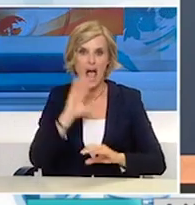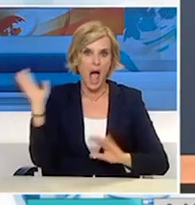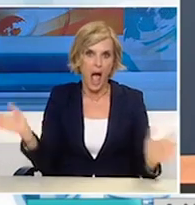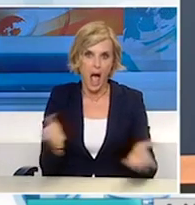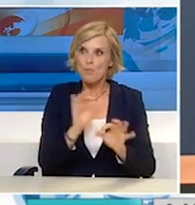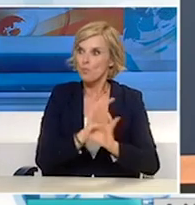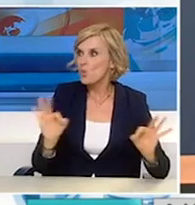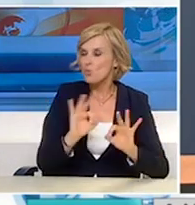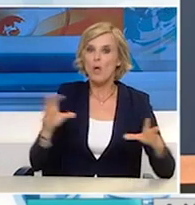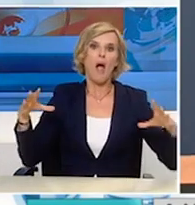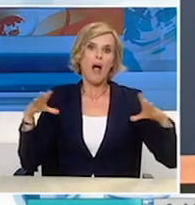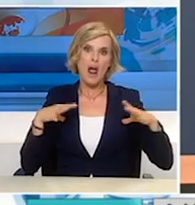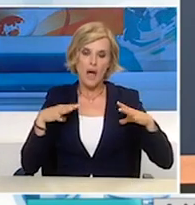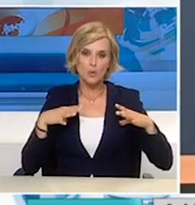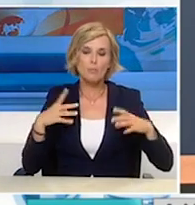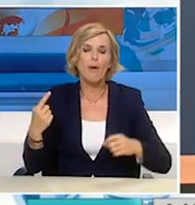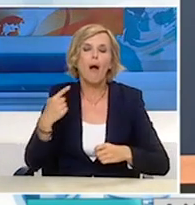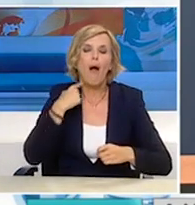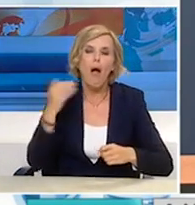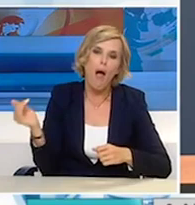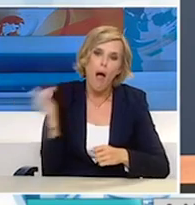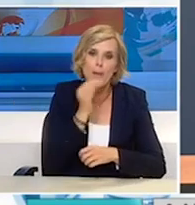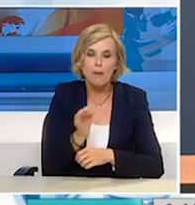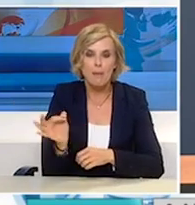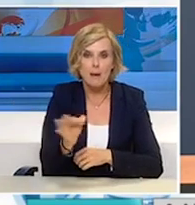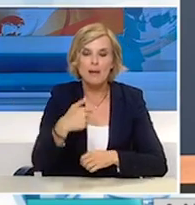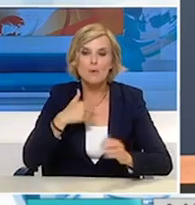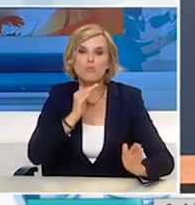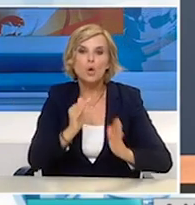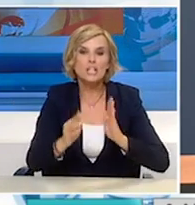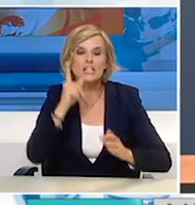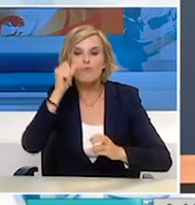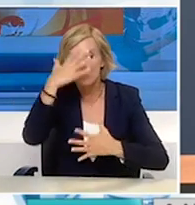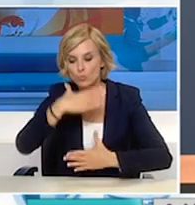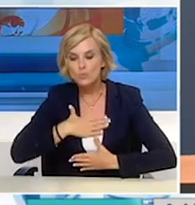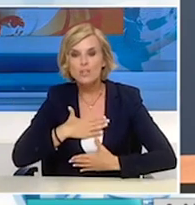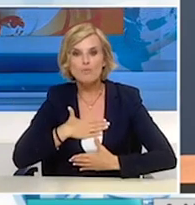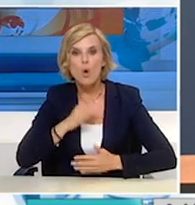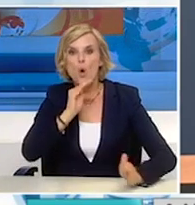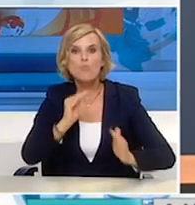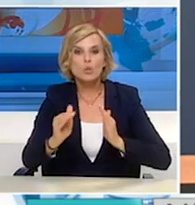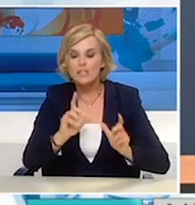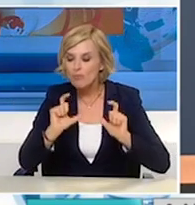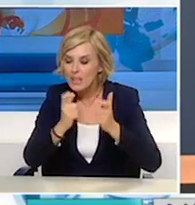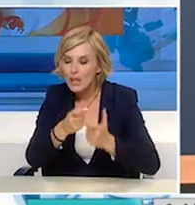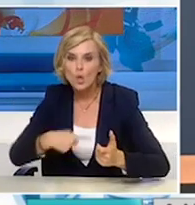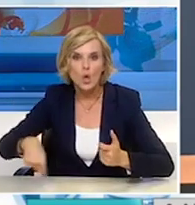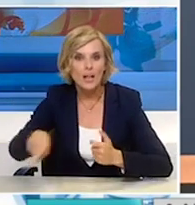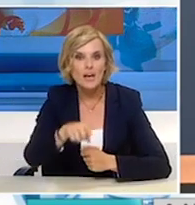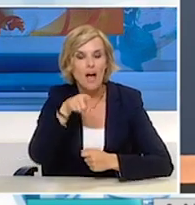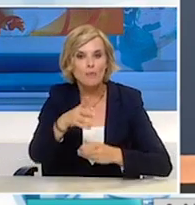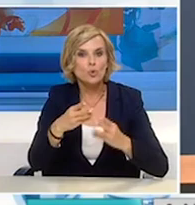έτσι προστατεύουμε εμάς. Έτσι υπηρετούμε το σκοπό και τη στρατηγική. Έτσι προστατεύουμε τους οικείους μας.